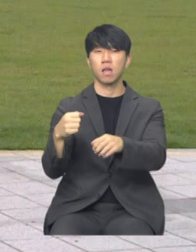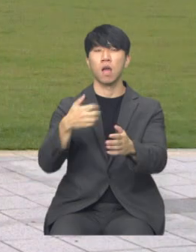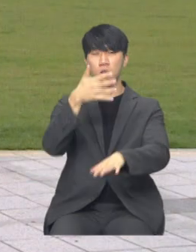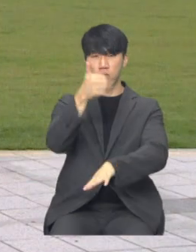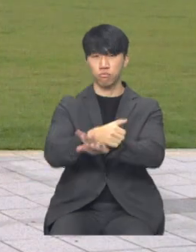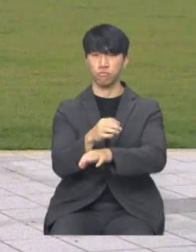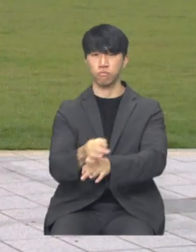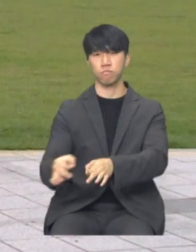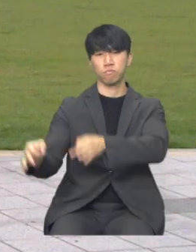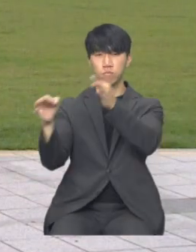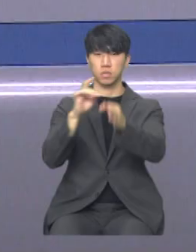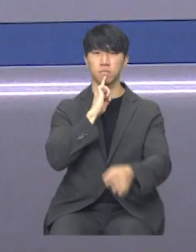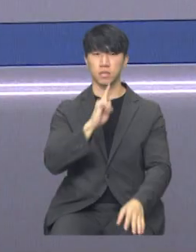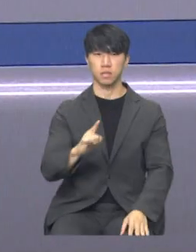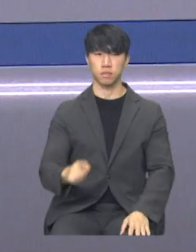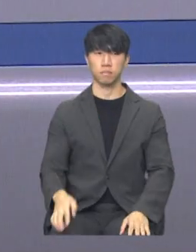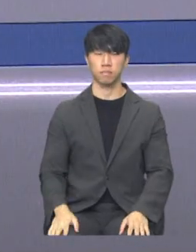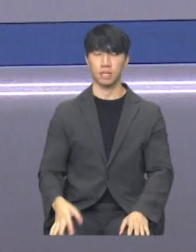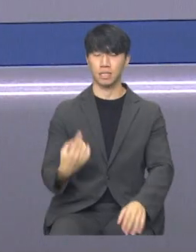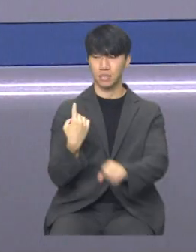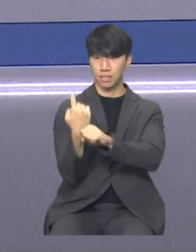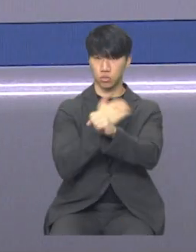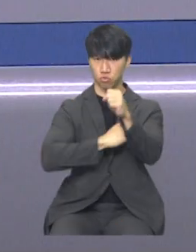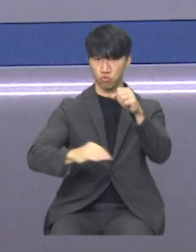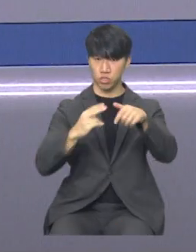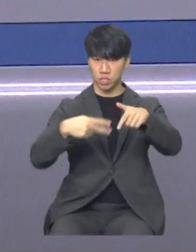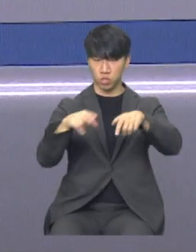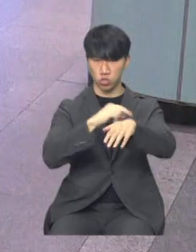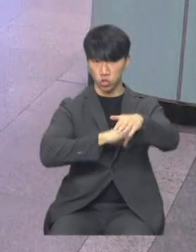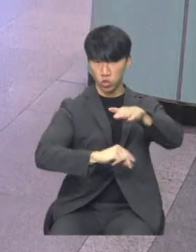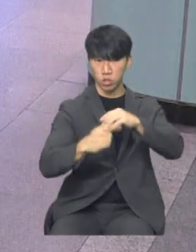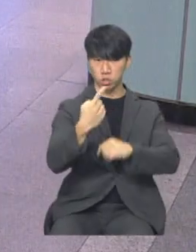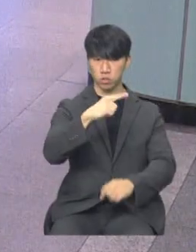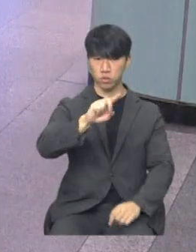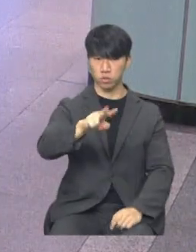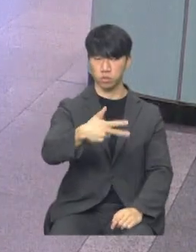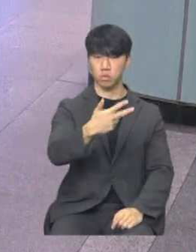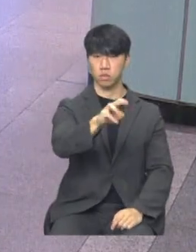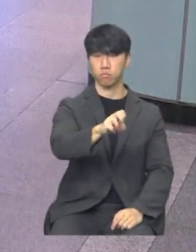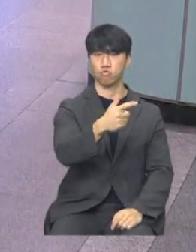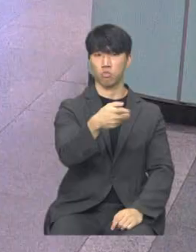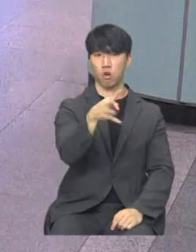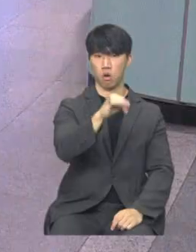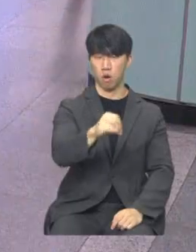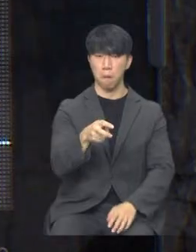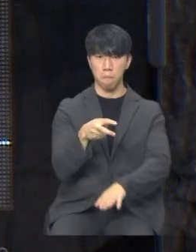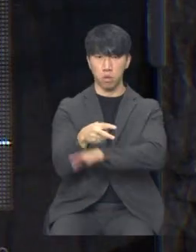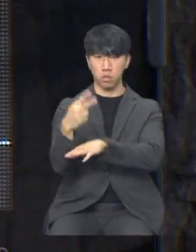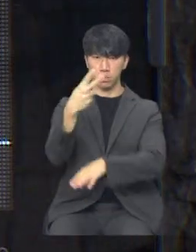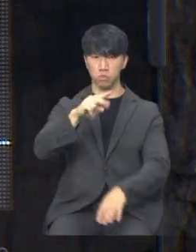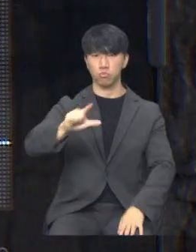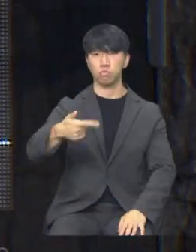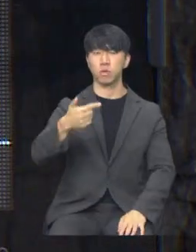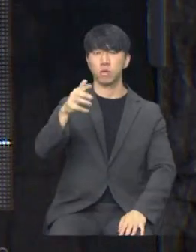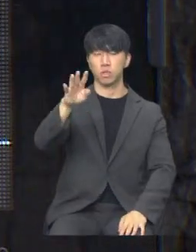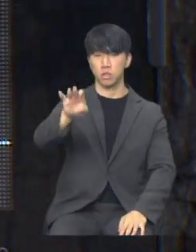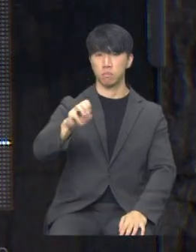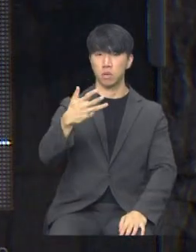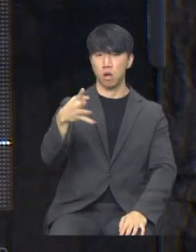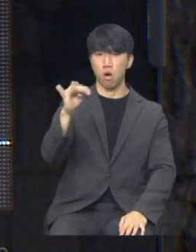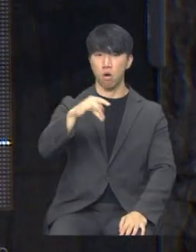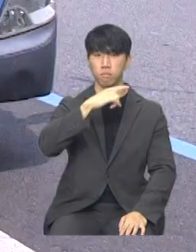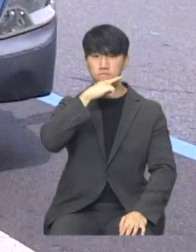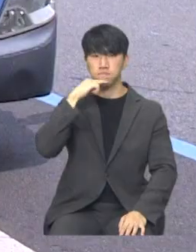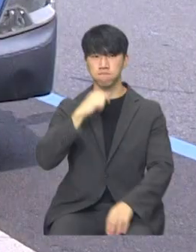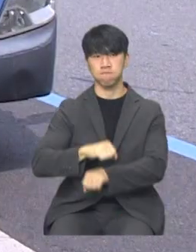됐다고 밝혔습니다. 지난해 기준으로 인천 지하철은 1,736억 원, 버스는 2,648억 원의 적자를